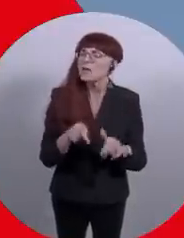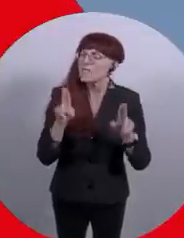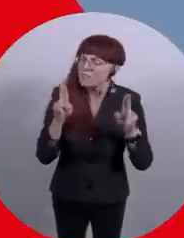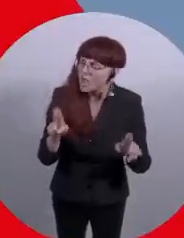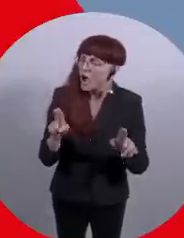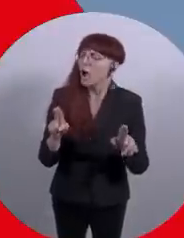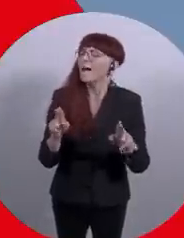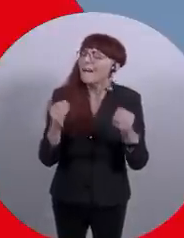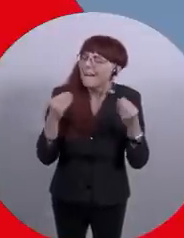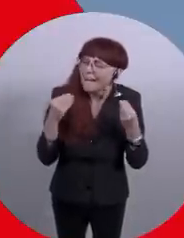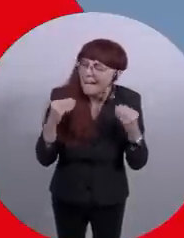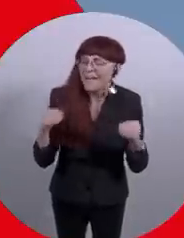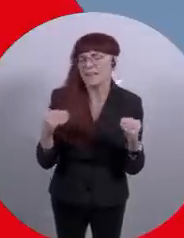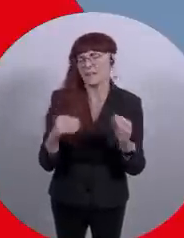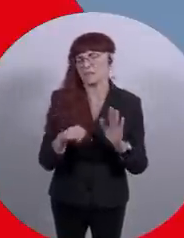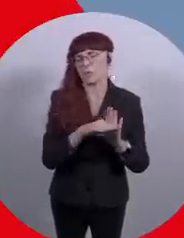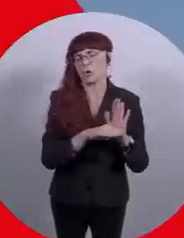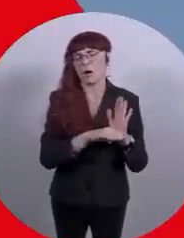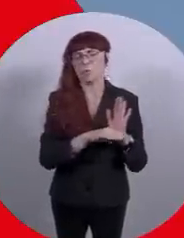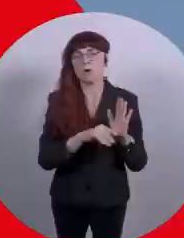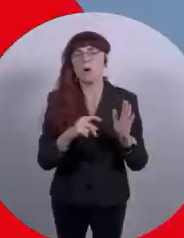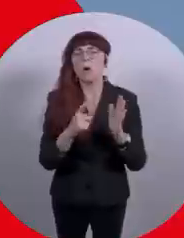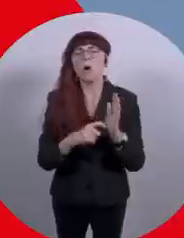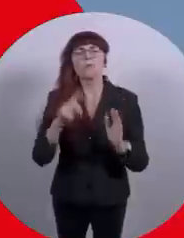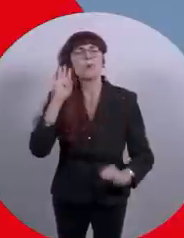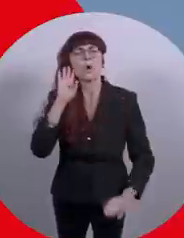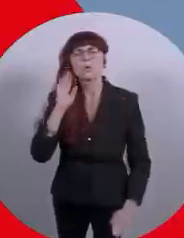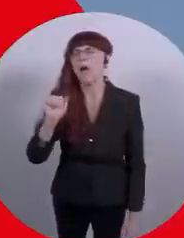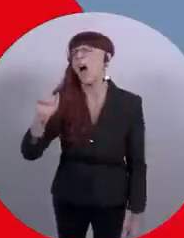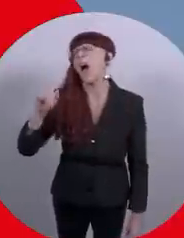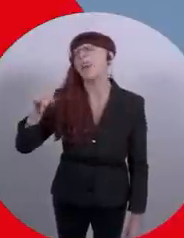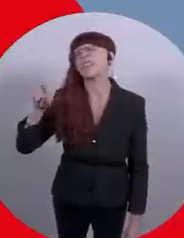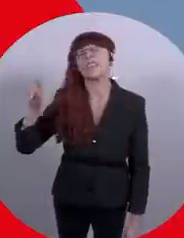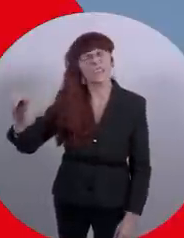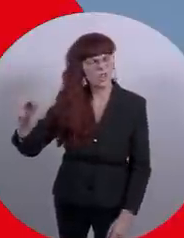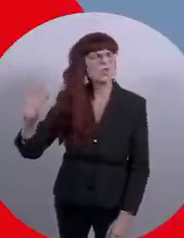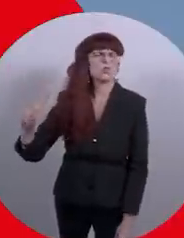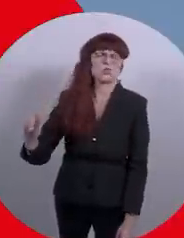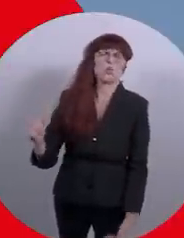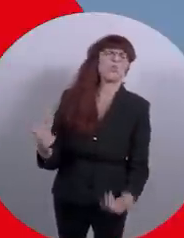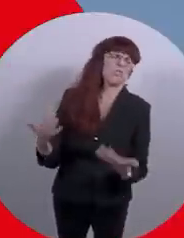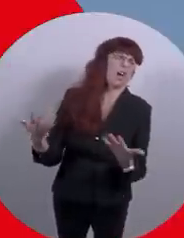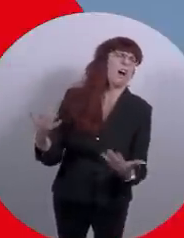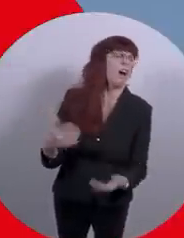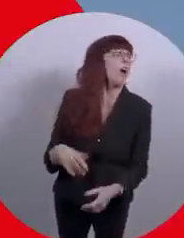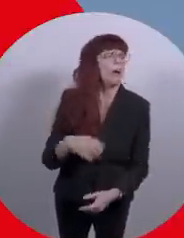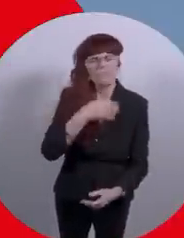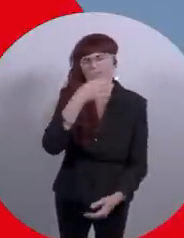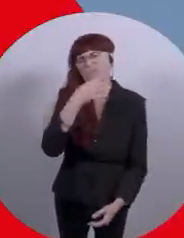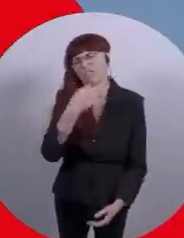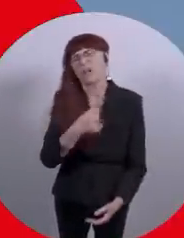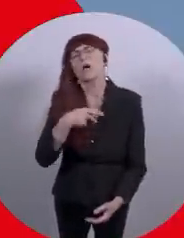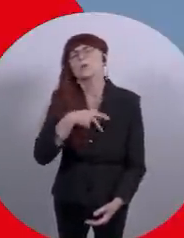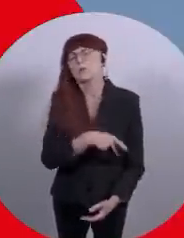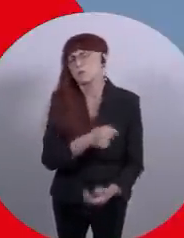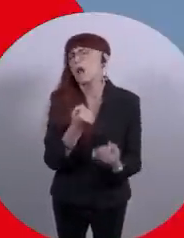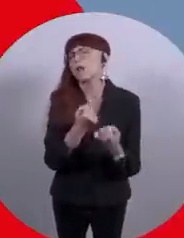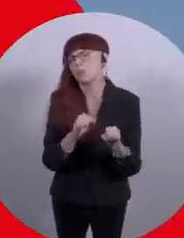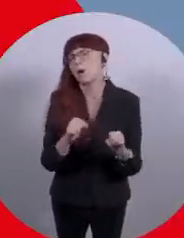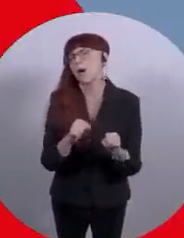hat dann hört man oft ja andere alles schön und gut alles klassische sozialdemokratisch